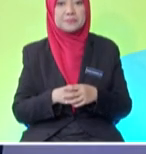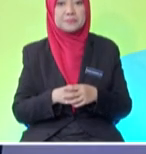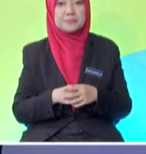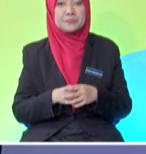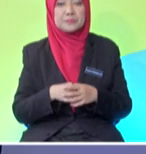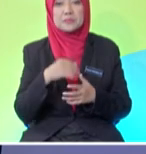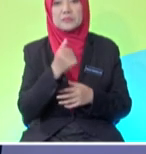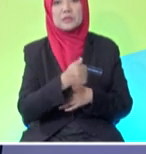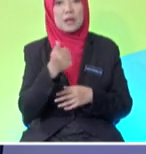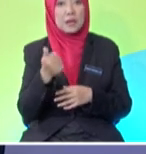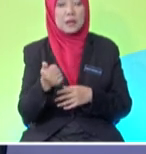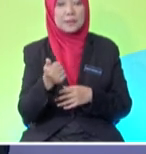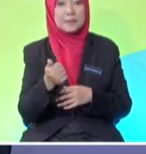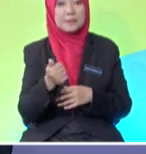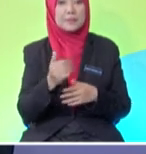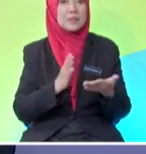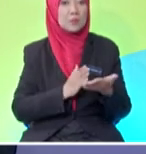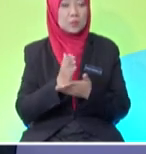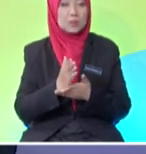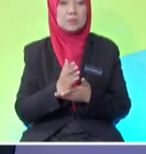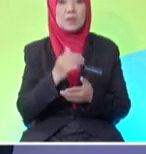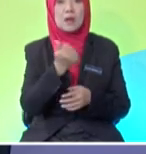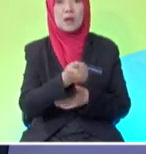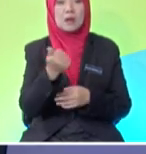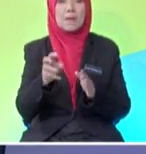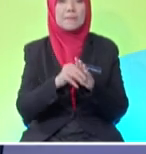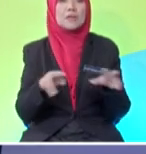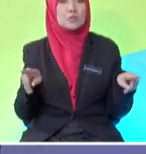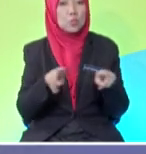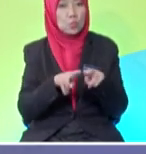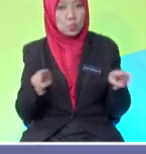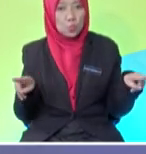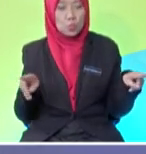alat berikutnya yaitu alat mengukur Oke